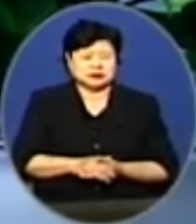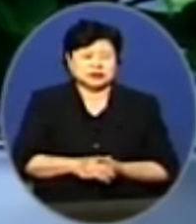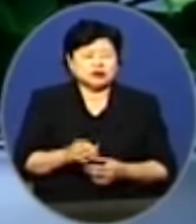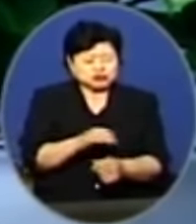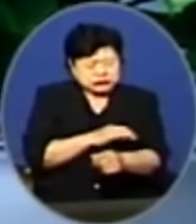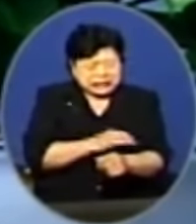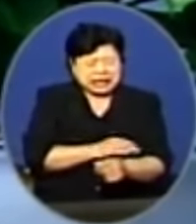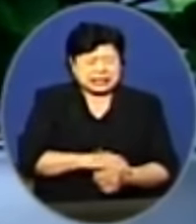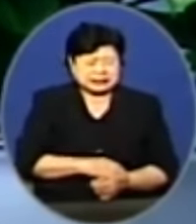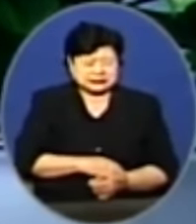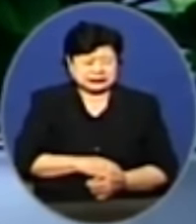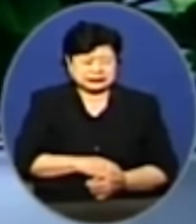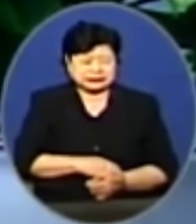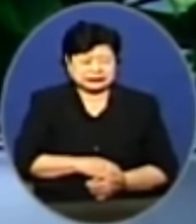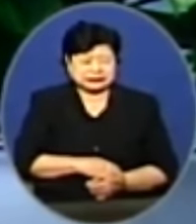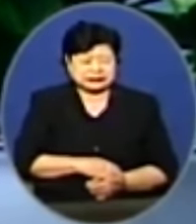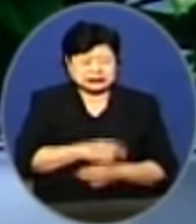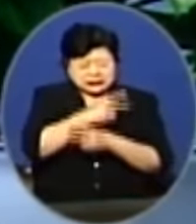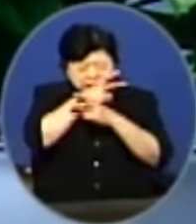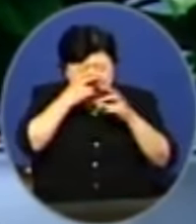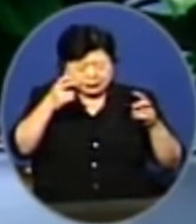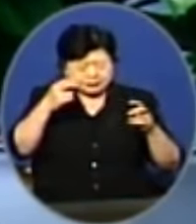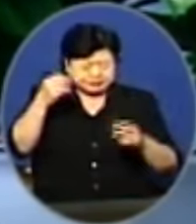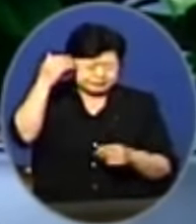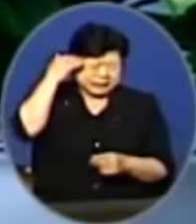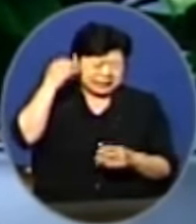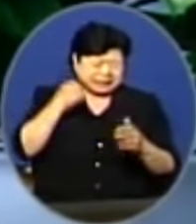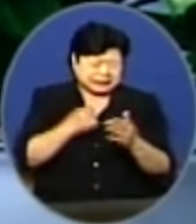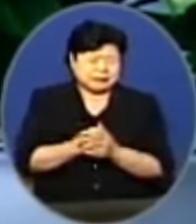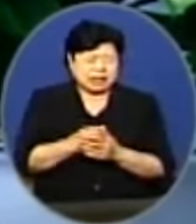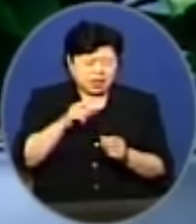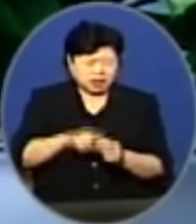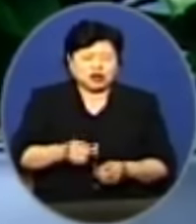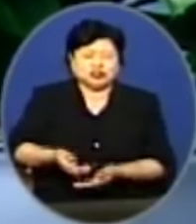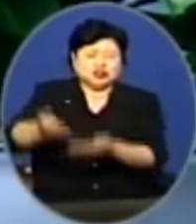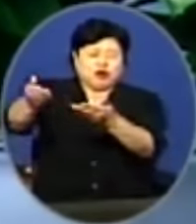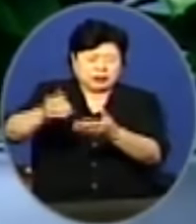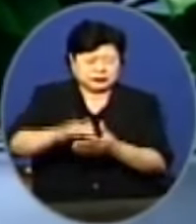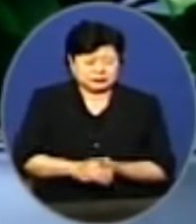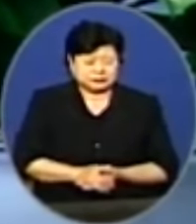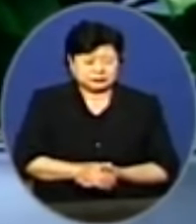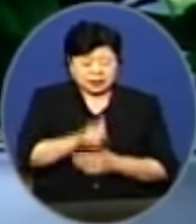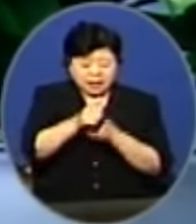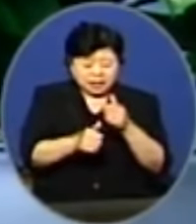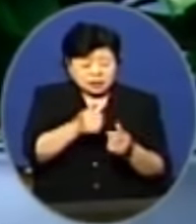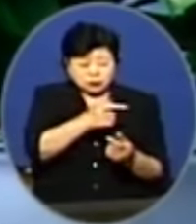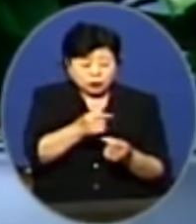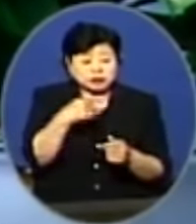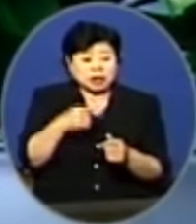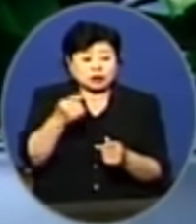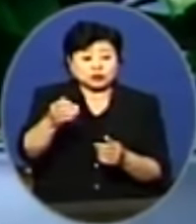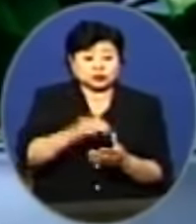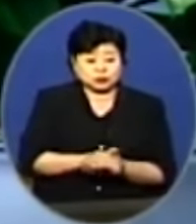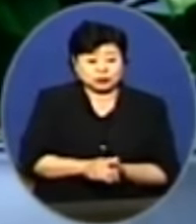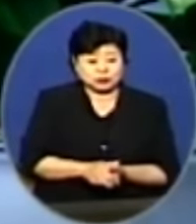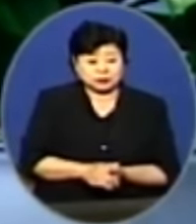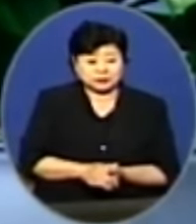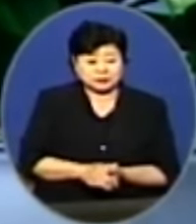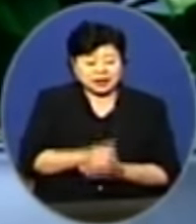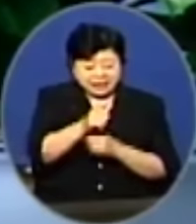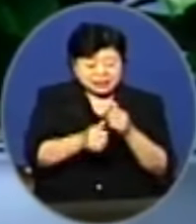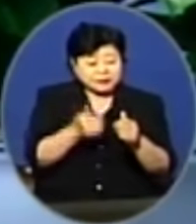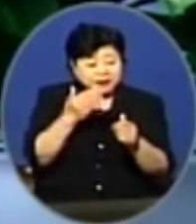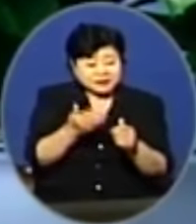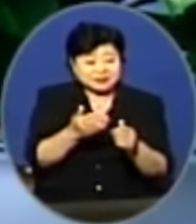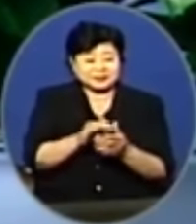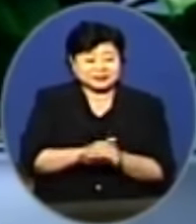아니라 내 잠 좀 자기 위해서 줘야 되겠다. 그래서 떡을 내어 줬다고 하나님이 그렇게 가르치는 것입니다.